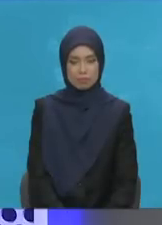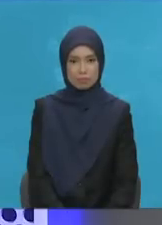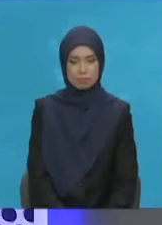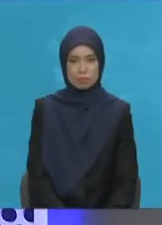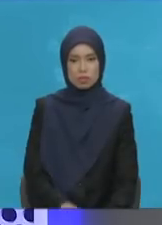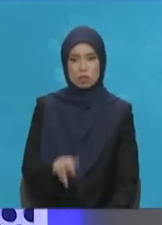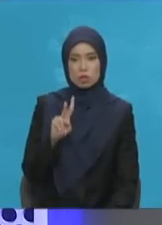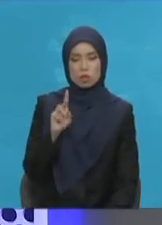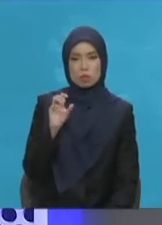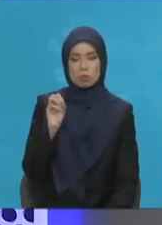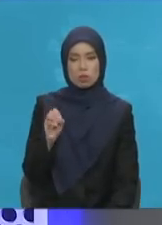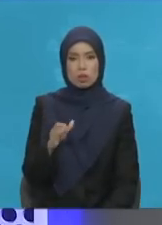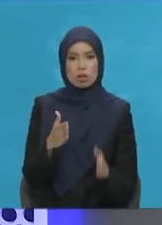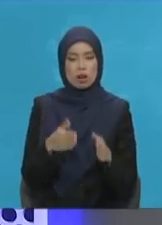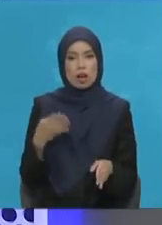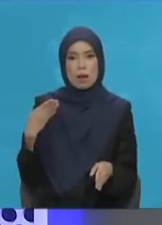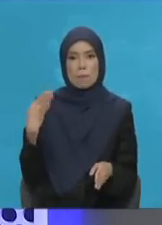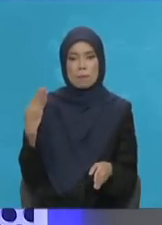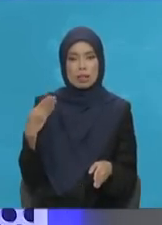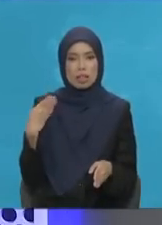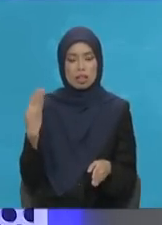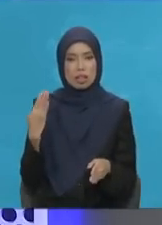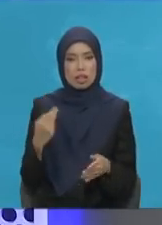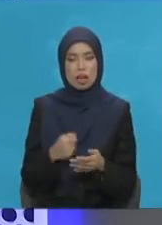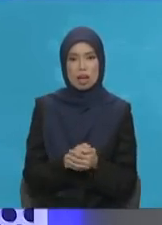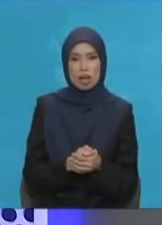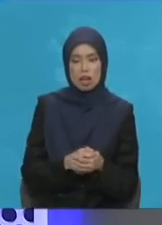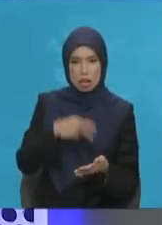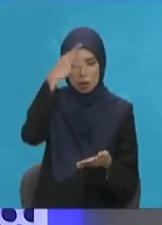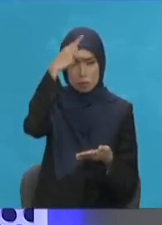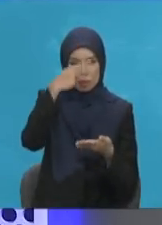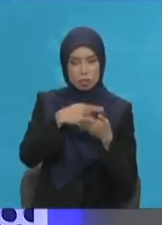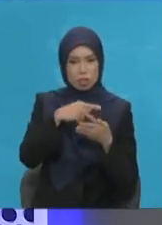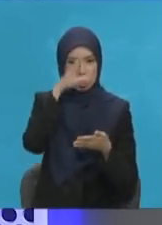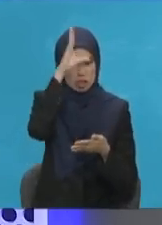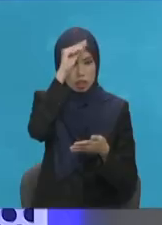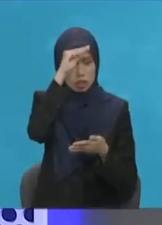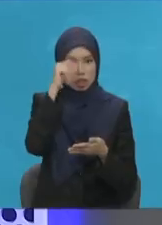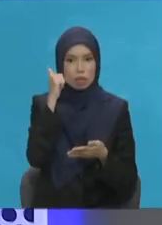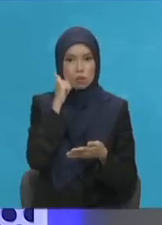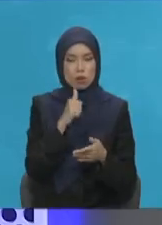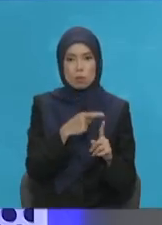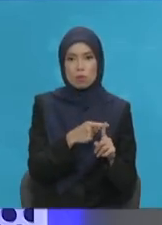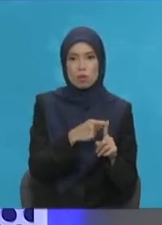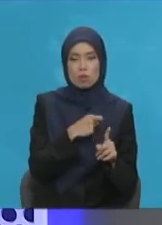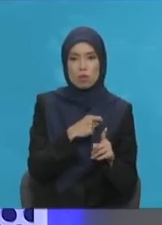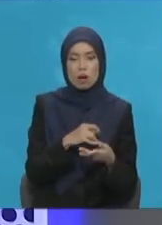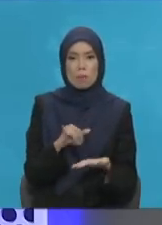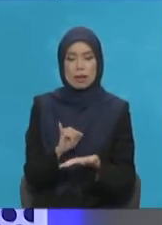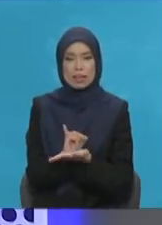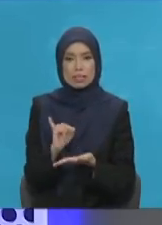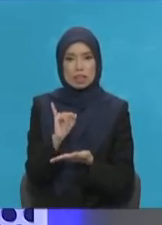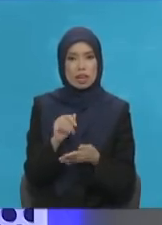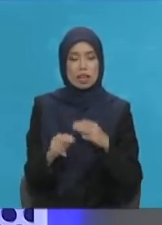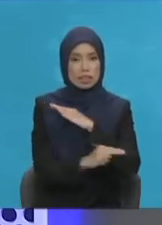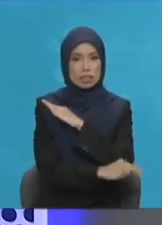20 perwakilan beliau terdiri dari pada mahasiswa dan mahasiswi dari beberapa institusi pengajian tinggi negara